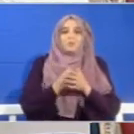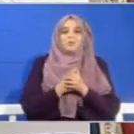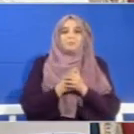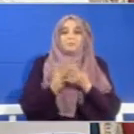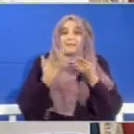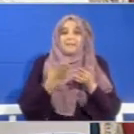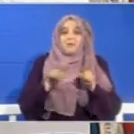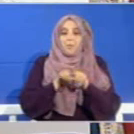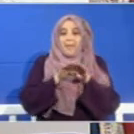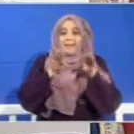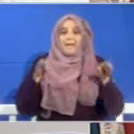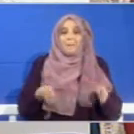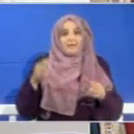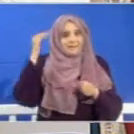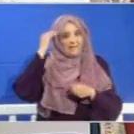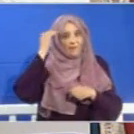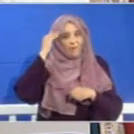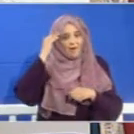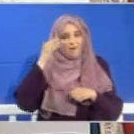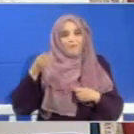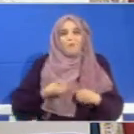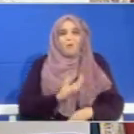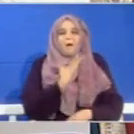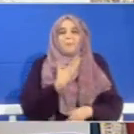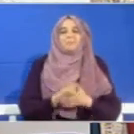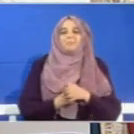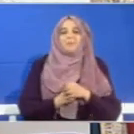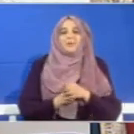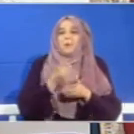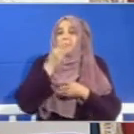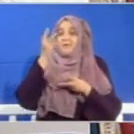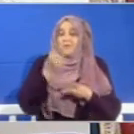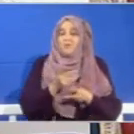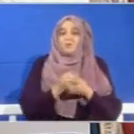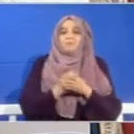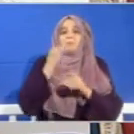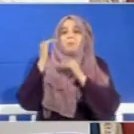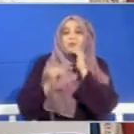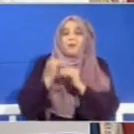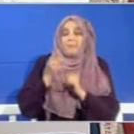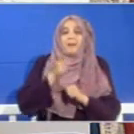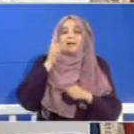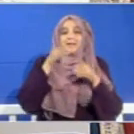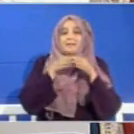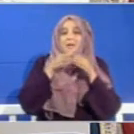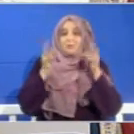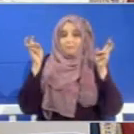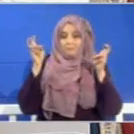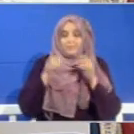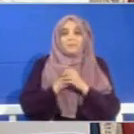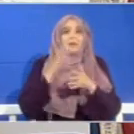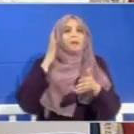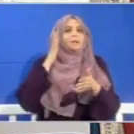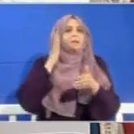مائدة العلم والإيمان. مرحبا بكم جميعا إلى برنامج هل سألوا، مباشرة عبر قناتكم